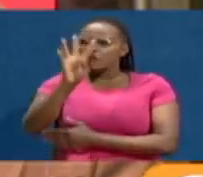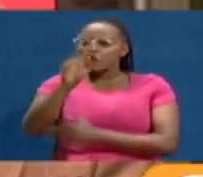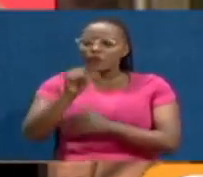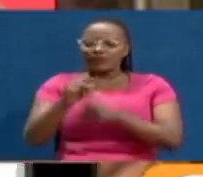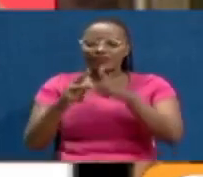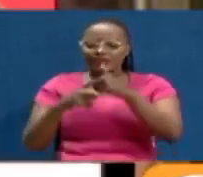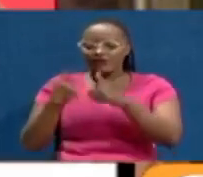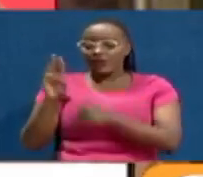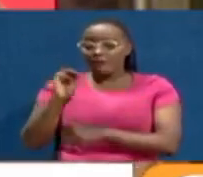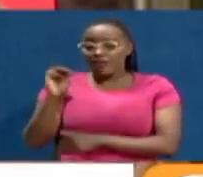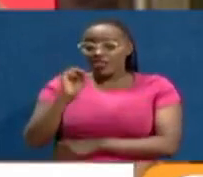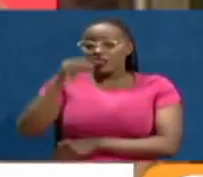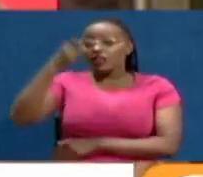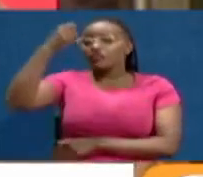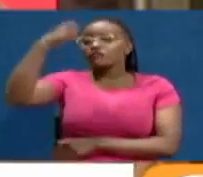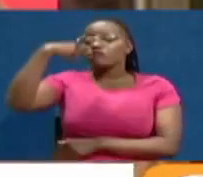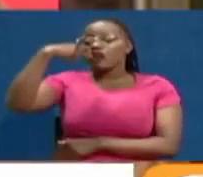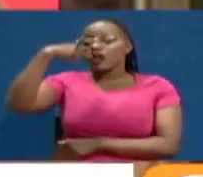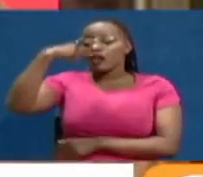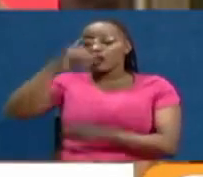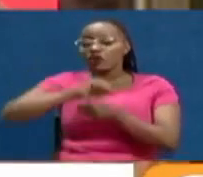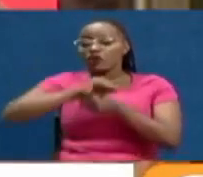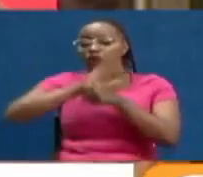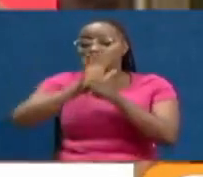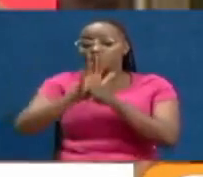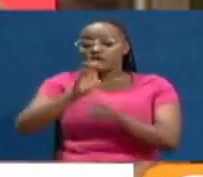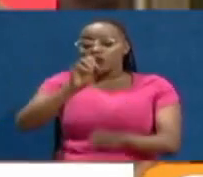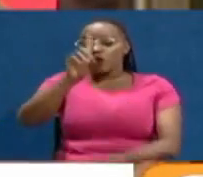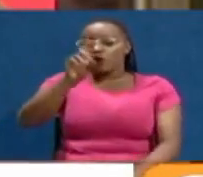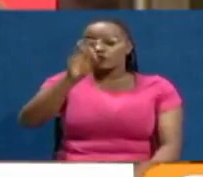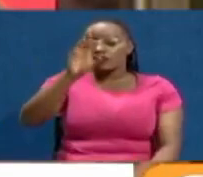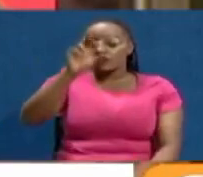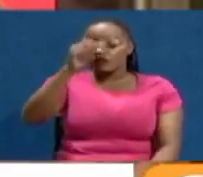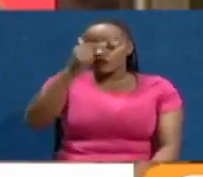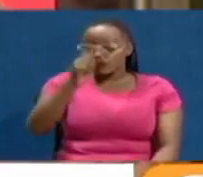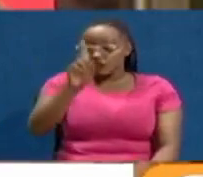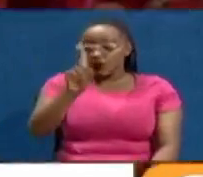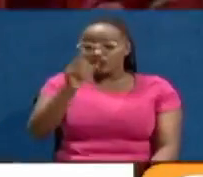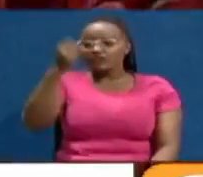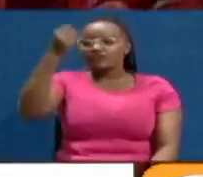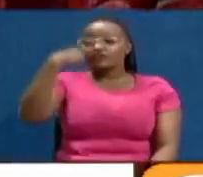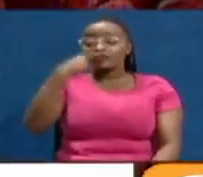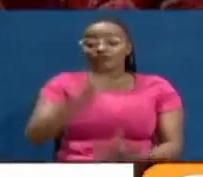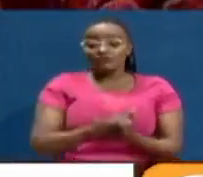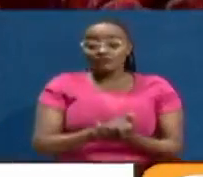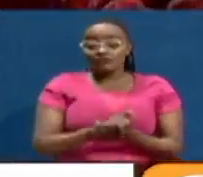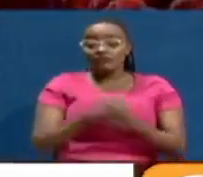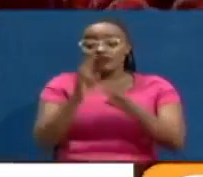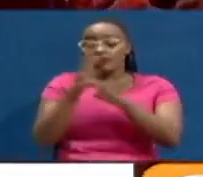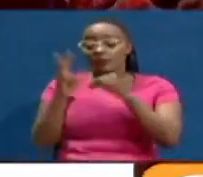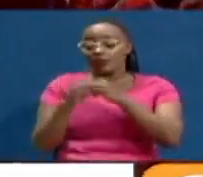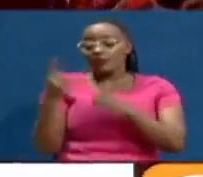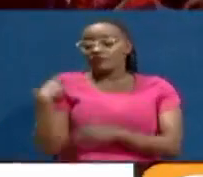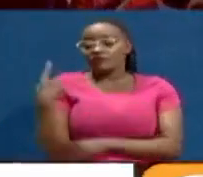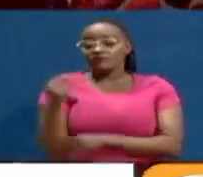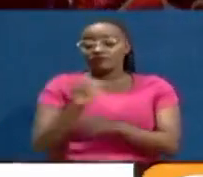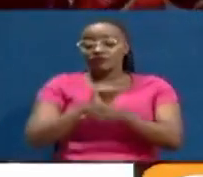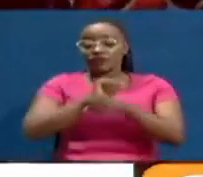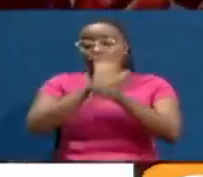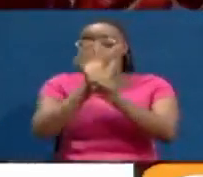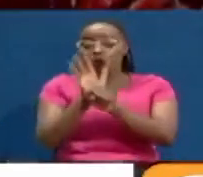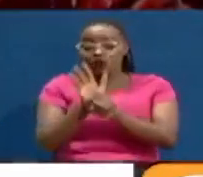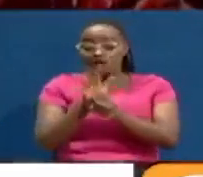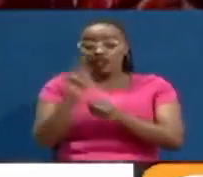4,176,000 doses of the Oxford AstraZeneca vaccine. Kwenye takwimu za hivi punde za